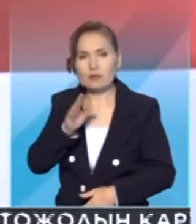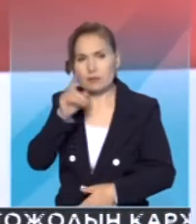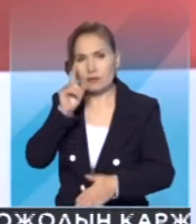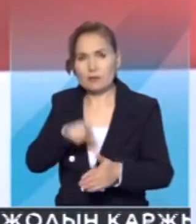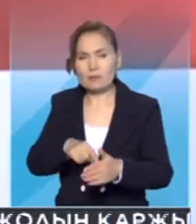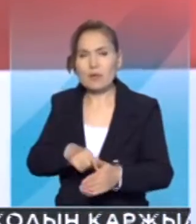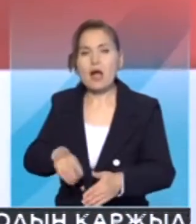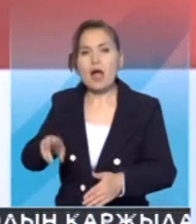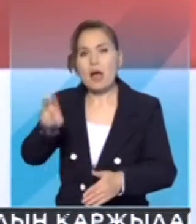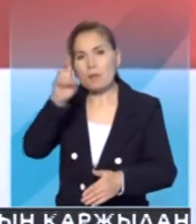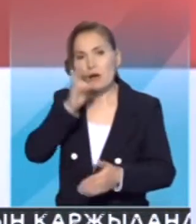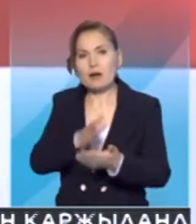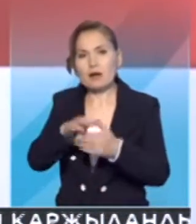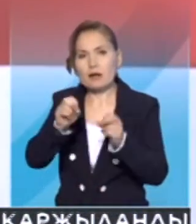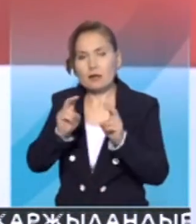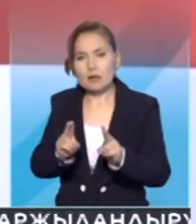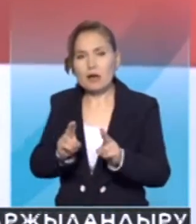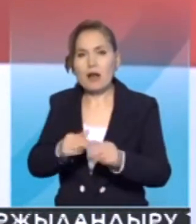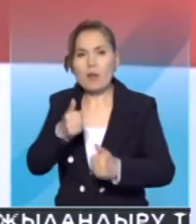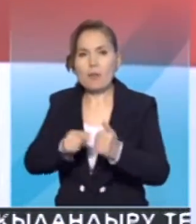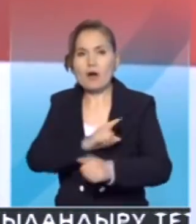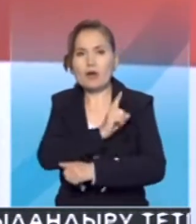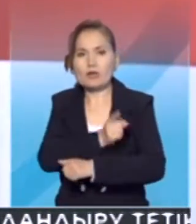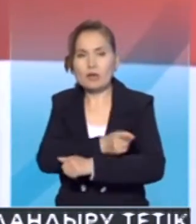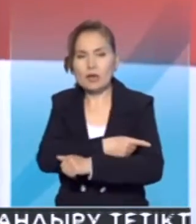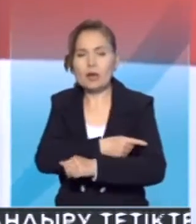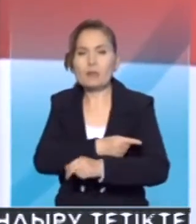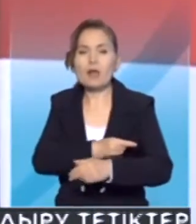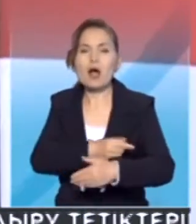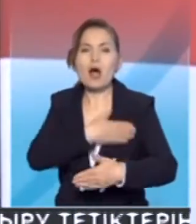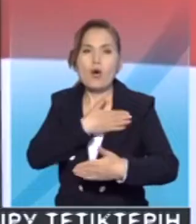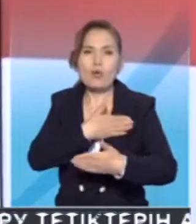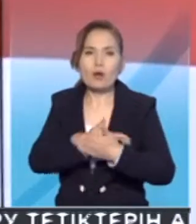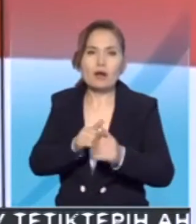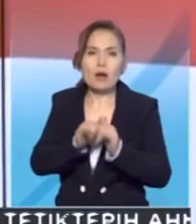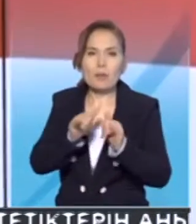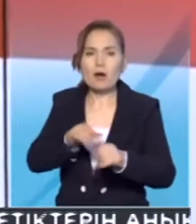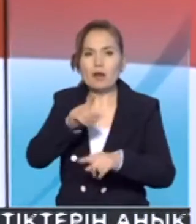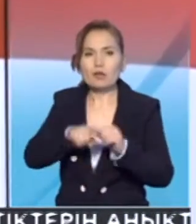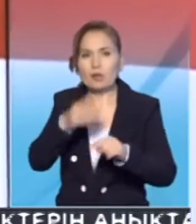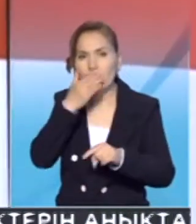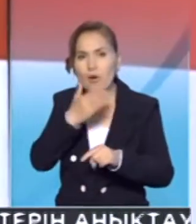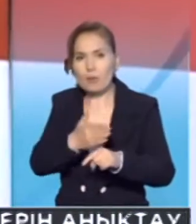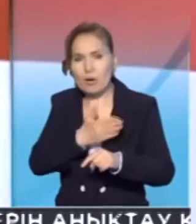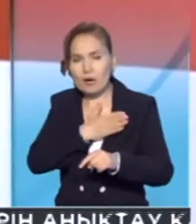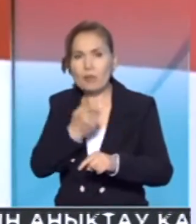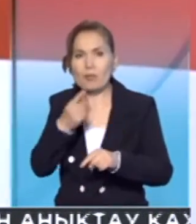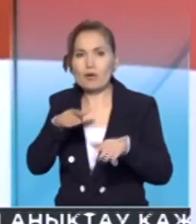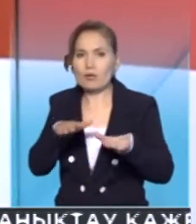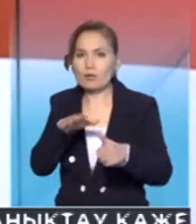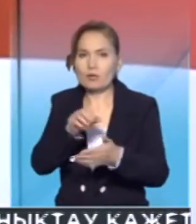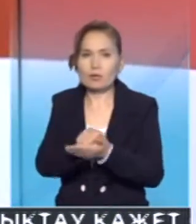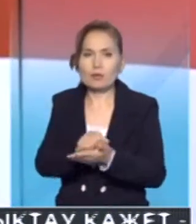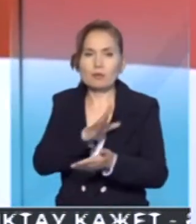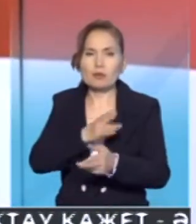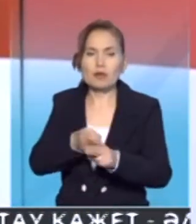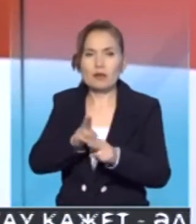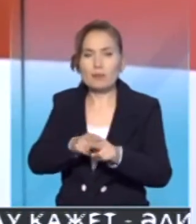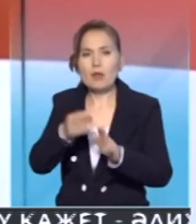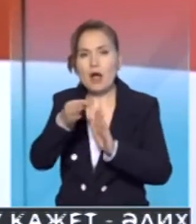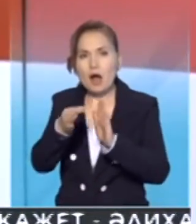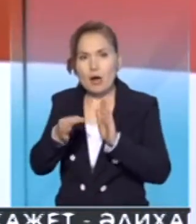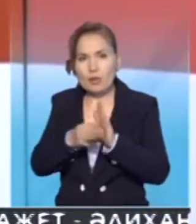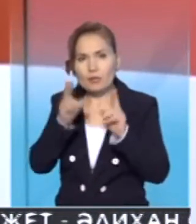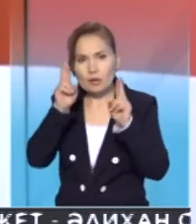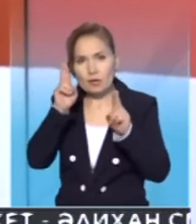Мемлекеттік қызметкердің бәсекеге қабілетті болуы үшін оның қоғамдағы белсенділігі мен отанға деген сүйіспеншілігі бірінші орында тұру керек. Осы